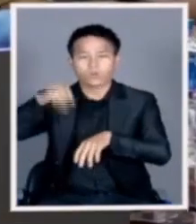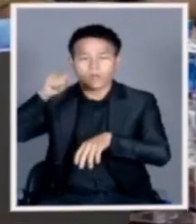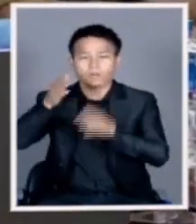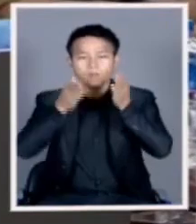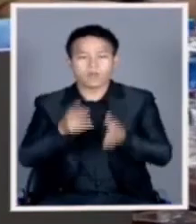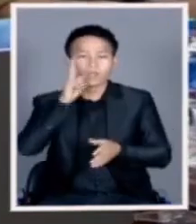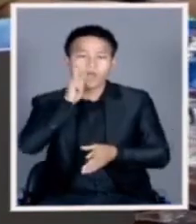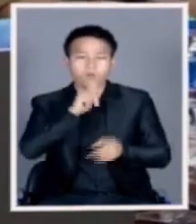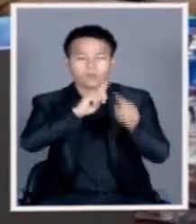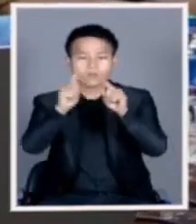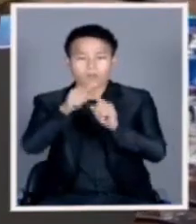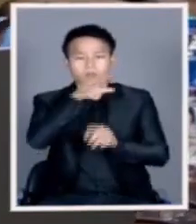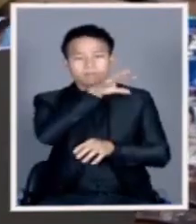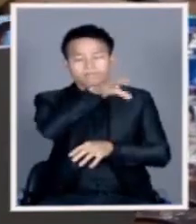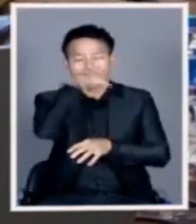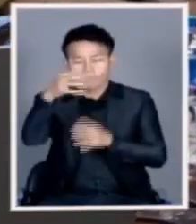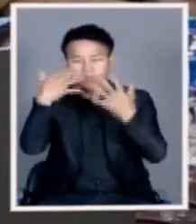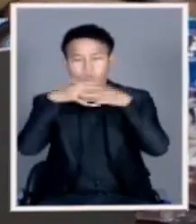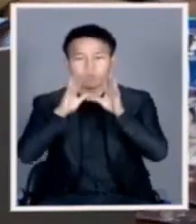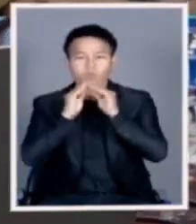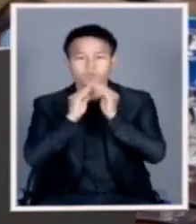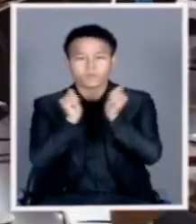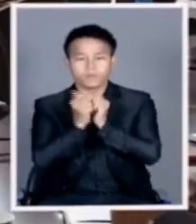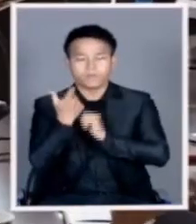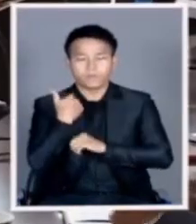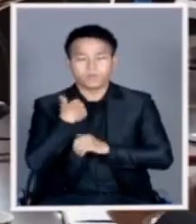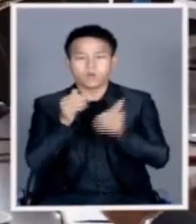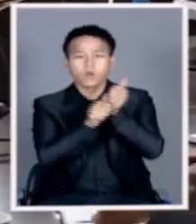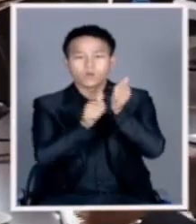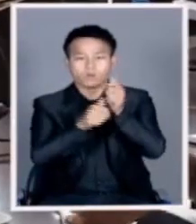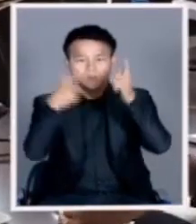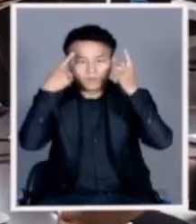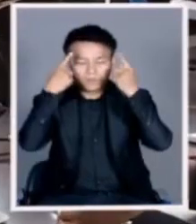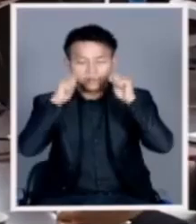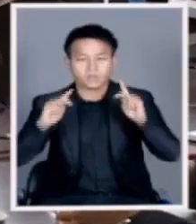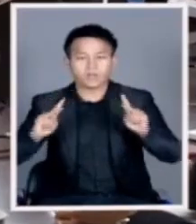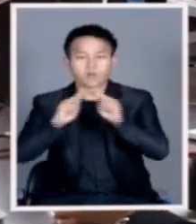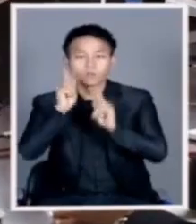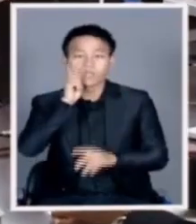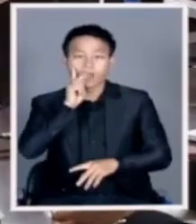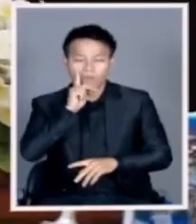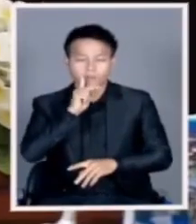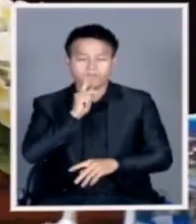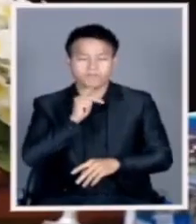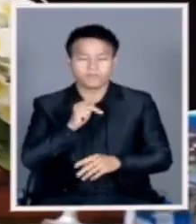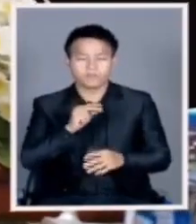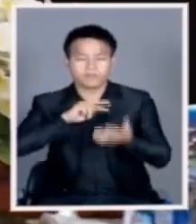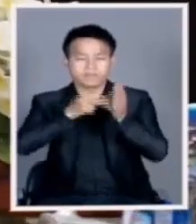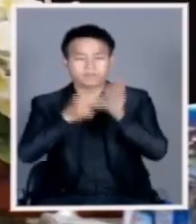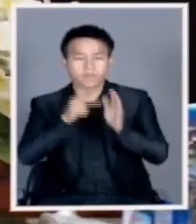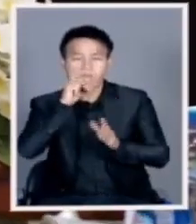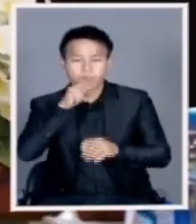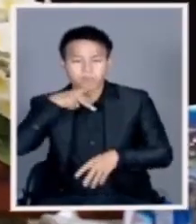นเข้าร่วมท่านสมสวัสดิ์พงษาหัวหน้ากรมสื่อมวลชนกระทรวงทบท.ได้ให้ฮู้ว่าข่าวปลอมหมายถึง